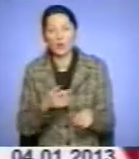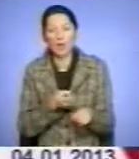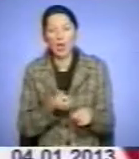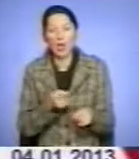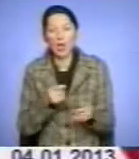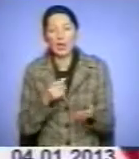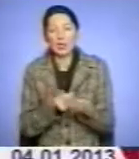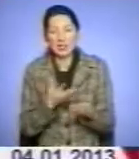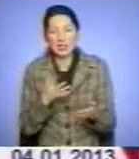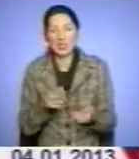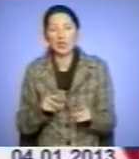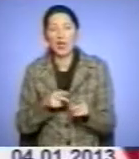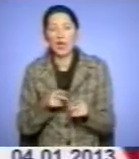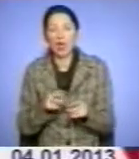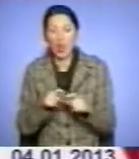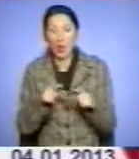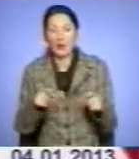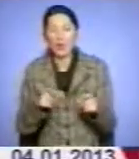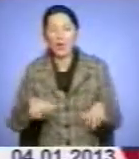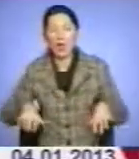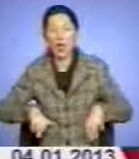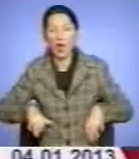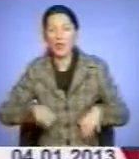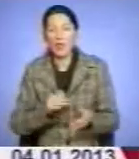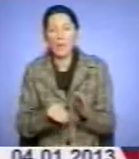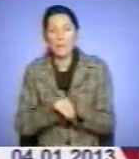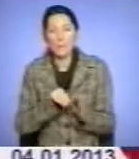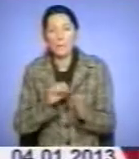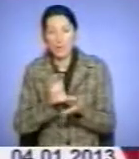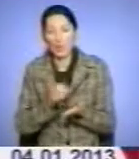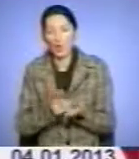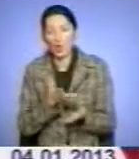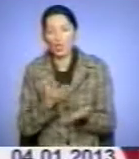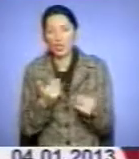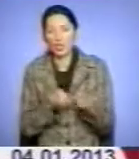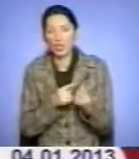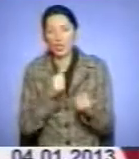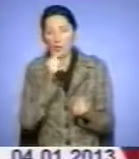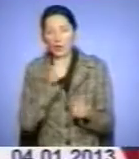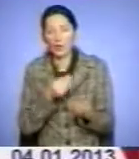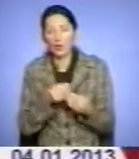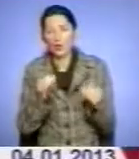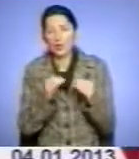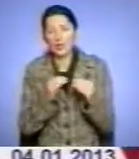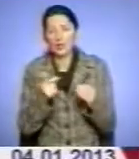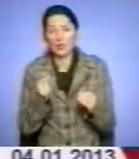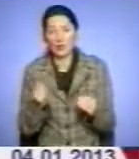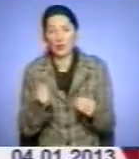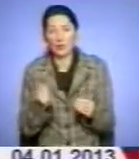що ціну на проїзд у святковому транспорті не піднімали ось уже кілька років. Це у нас коштує 10